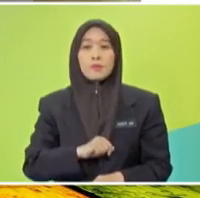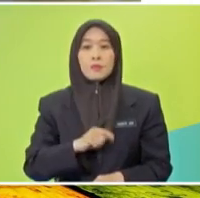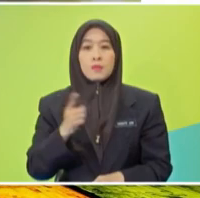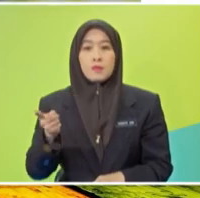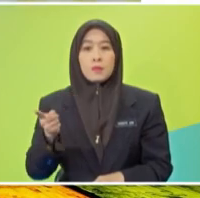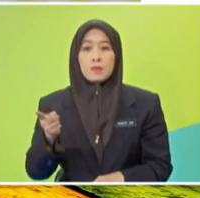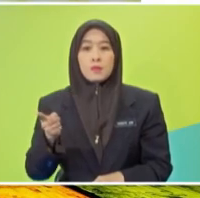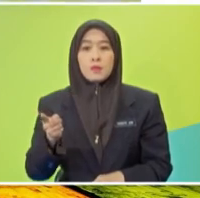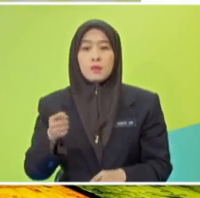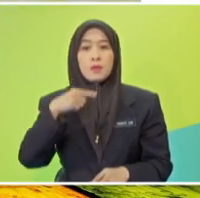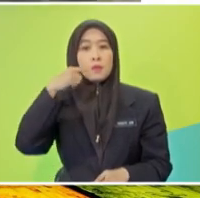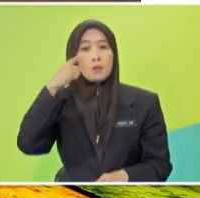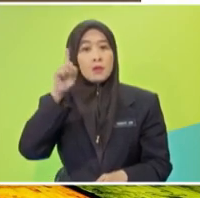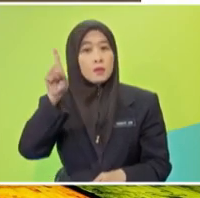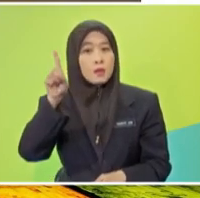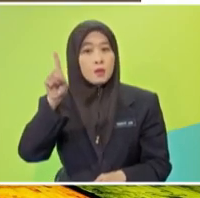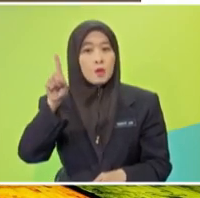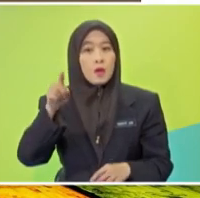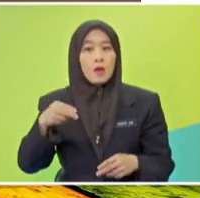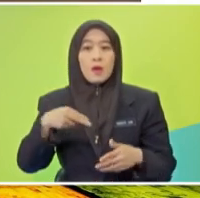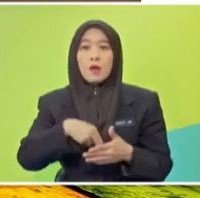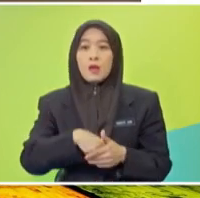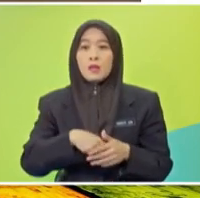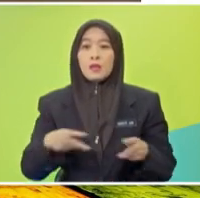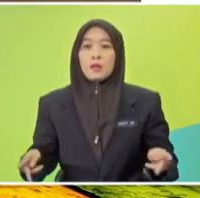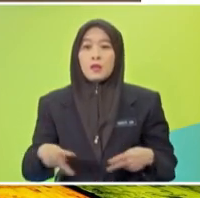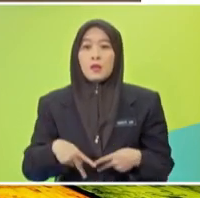Sebutkan satu hasil Craft yang kamu tahu